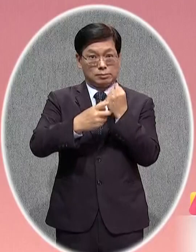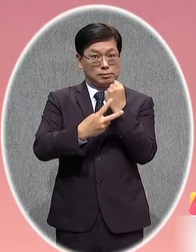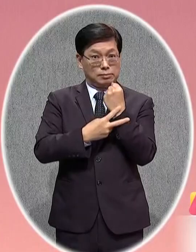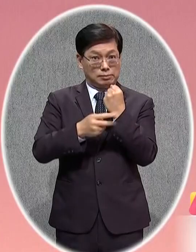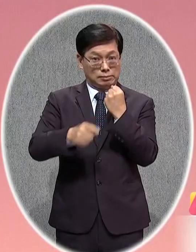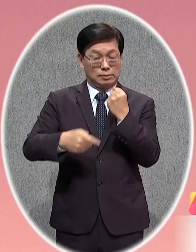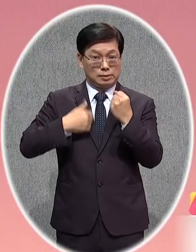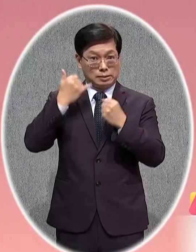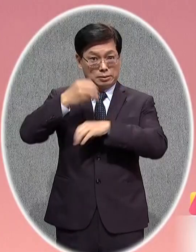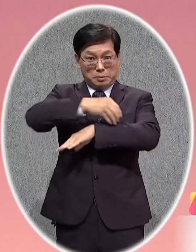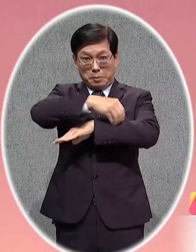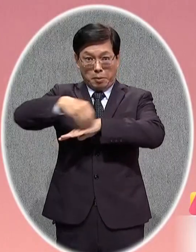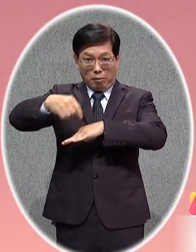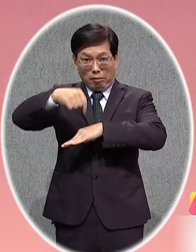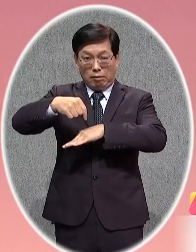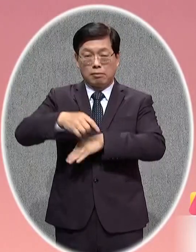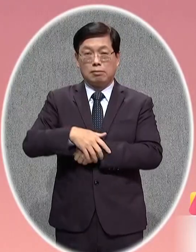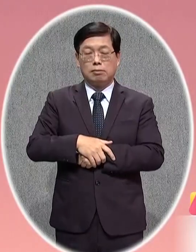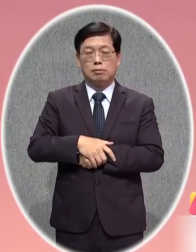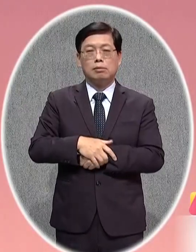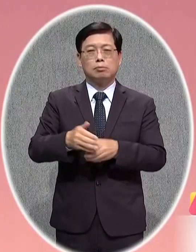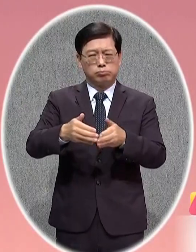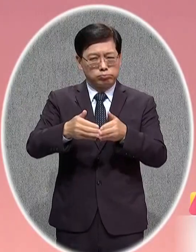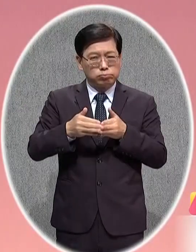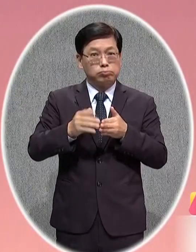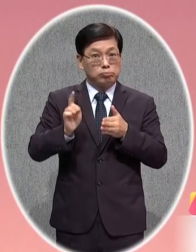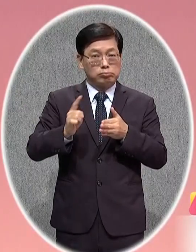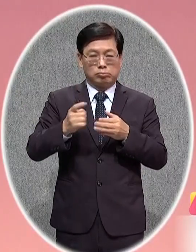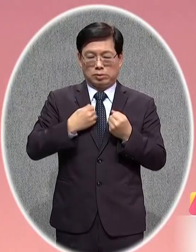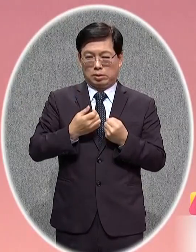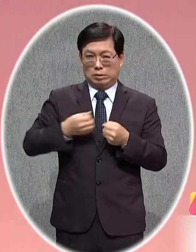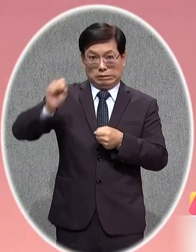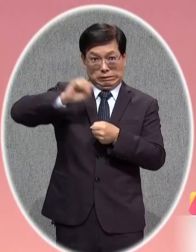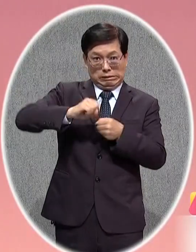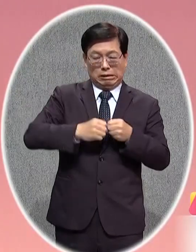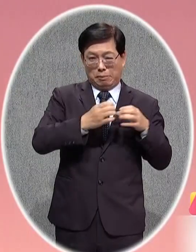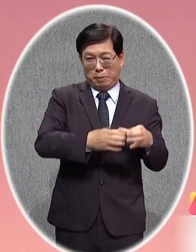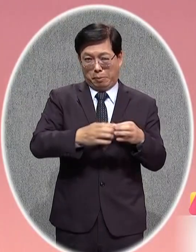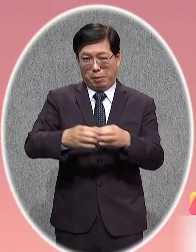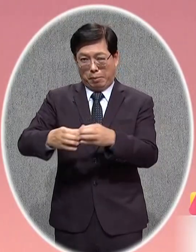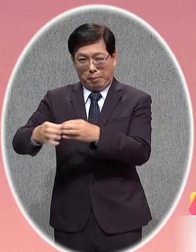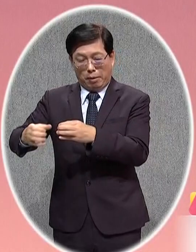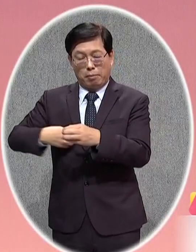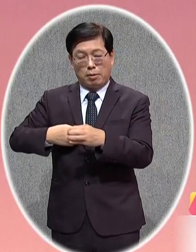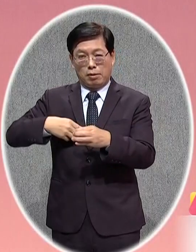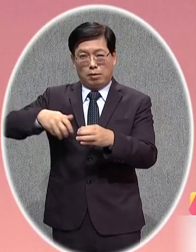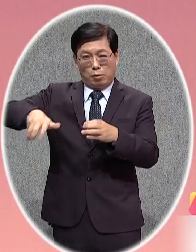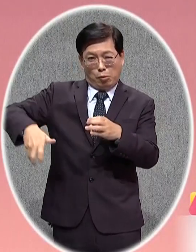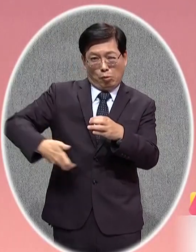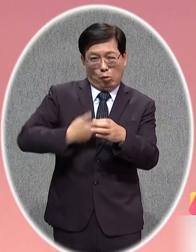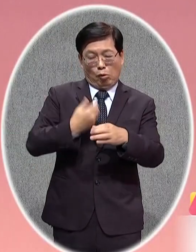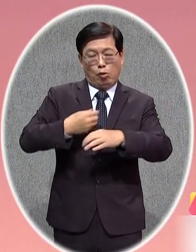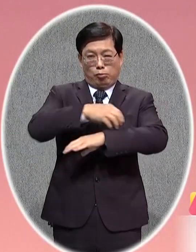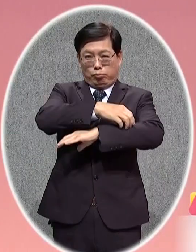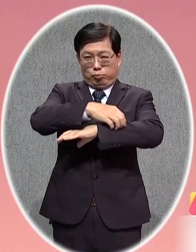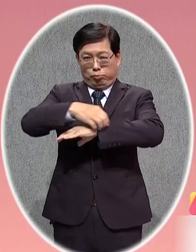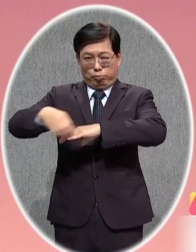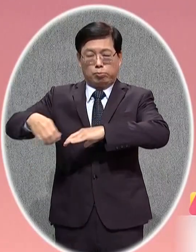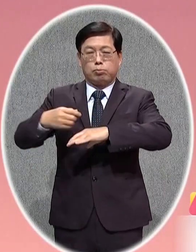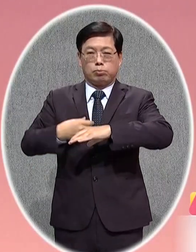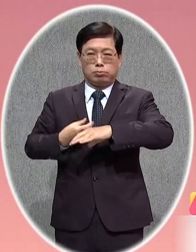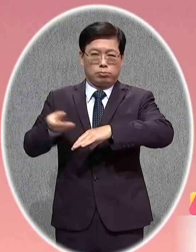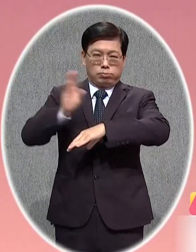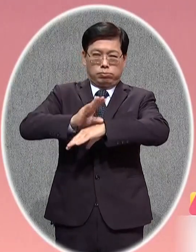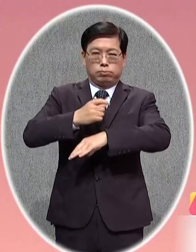个海堤，它事实上是需要沉箱来一个一个接上去，把它形成防坡堤的一个结